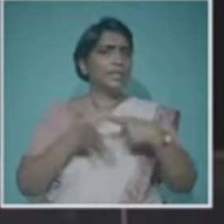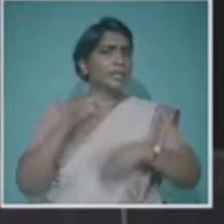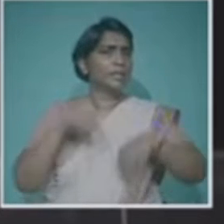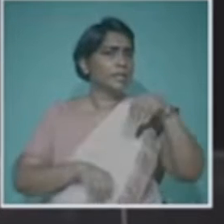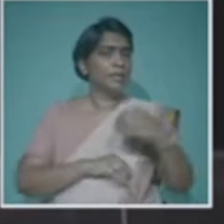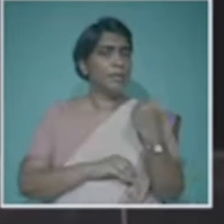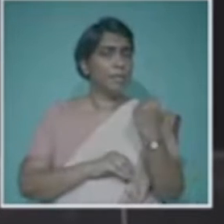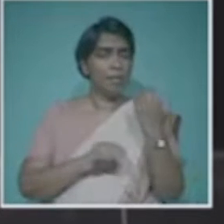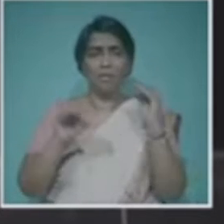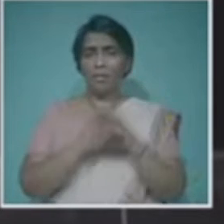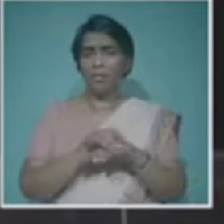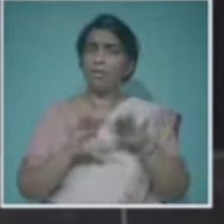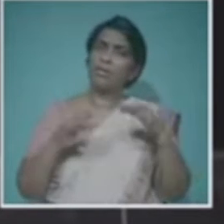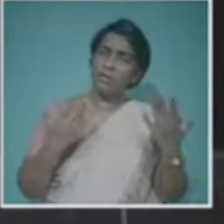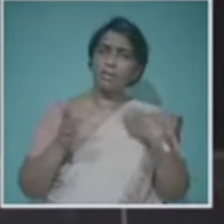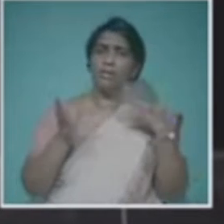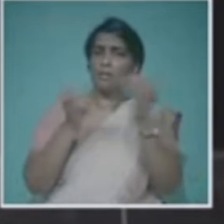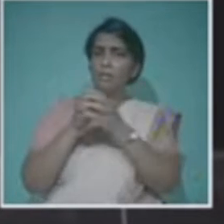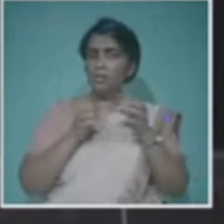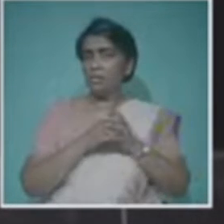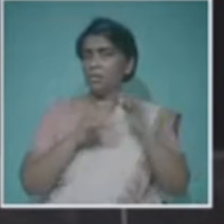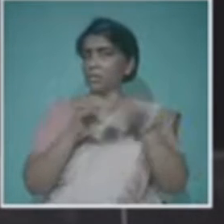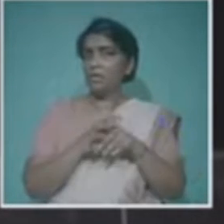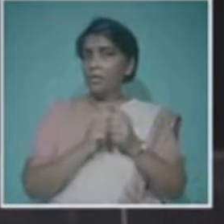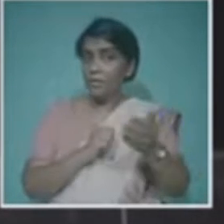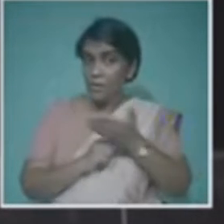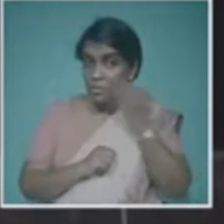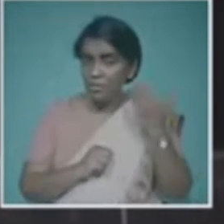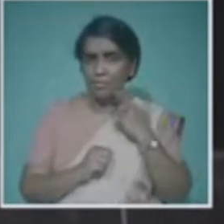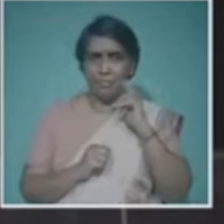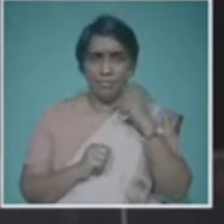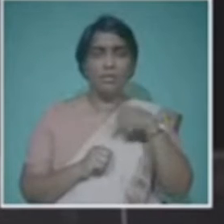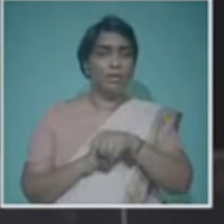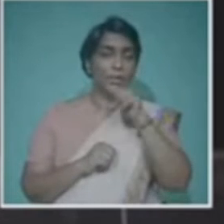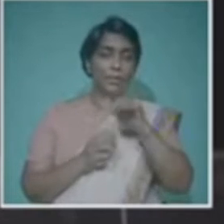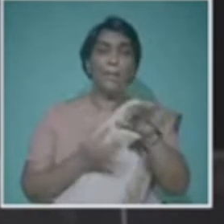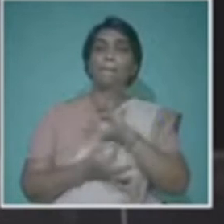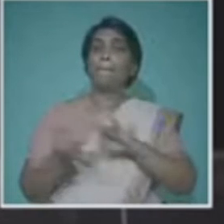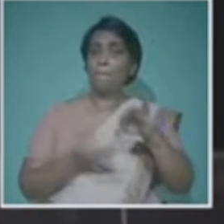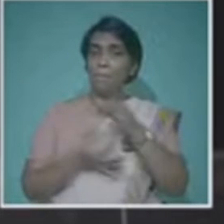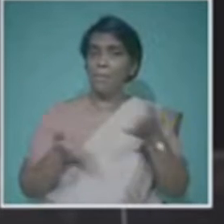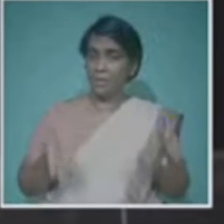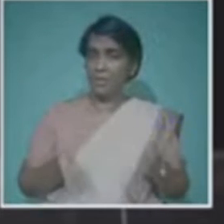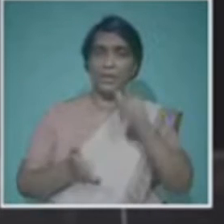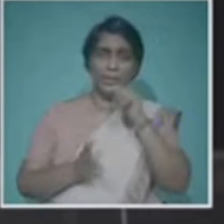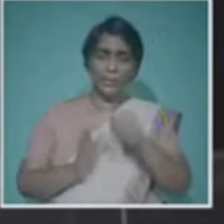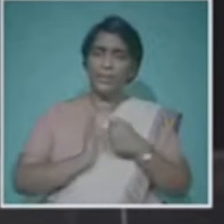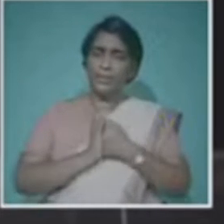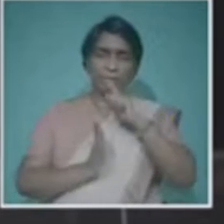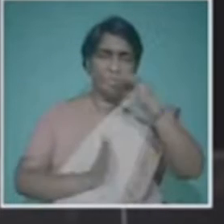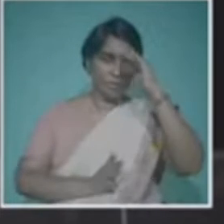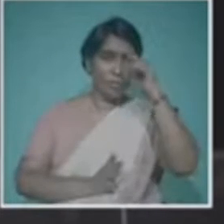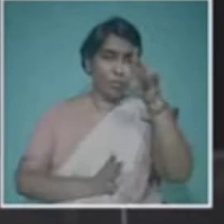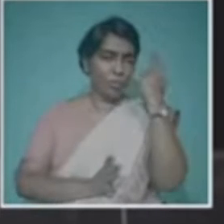පත් වෙච්ච නොවිච්ච කණ්ඩායම් වලට එකතු වෙලා මේක කරන්න පුළුවන් කියලා. මෙතන තමයි ප්‍රජාතන්ත්‍රවාදයේ තියෙන අනිත් එක ගරු කතානායකතුමා